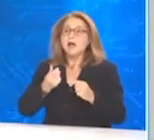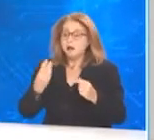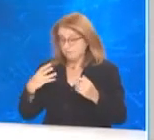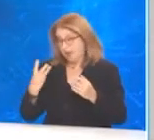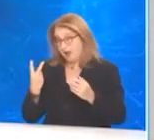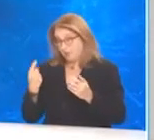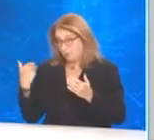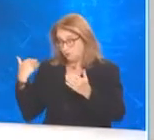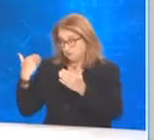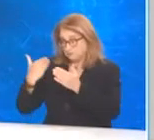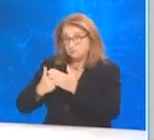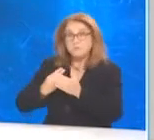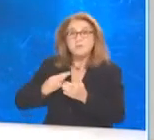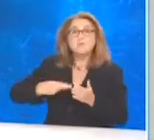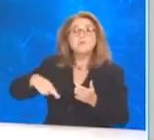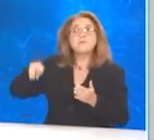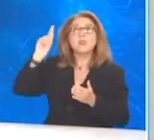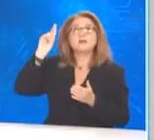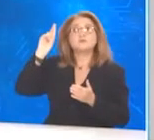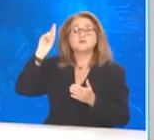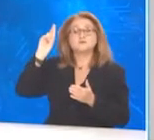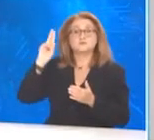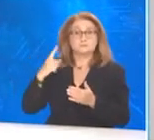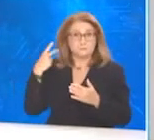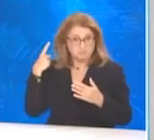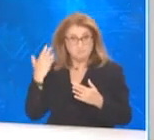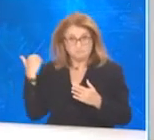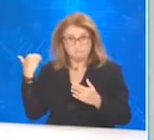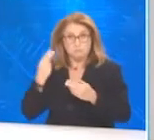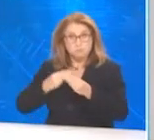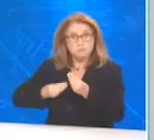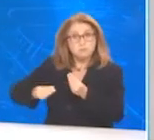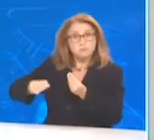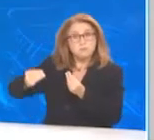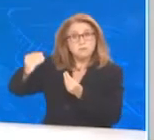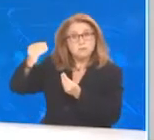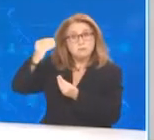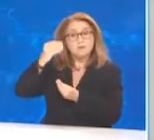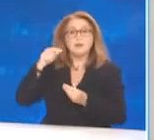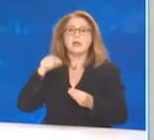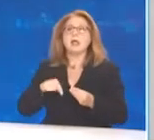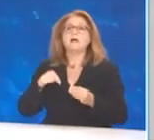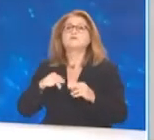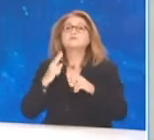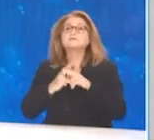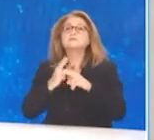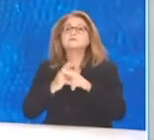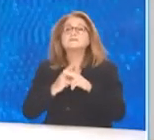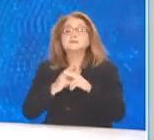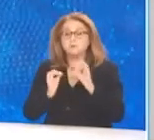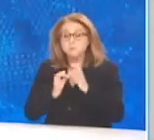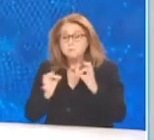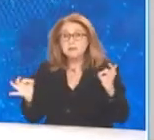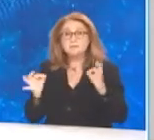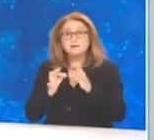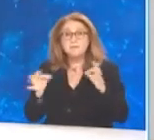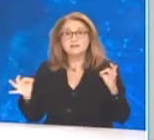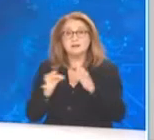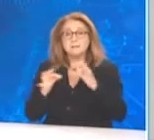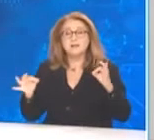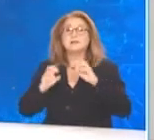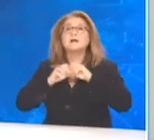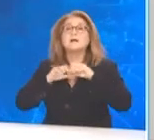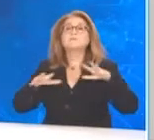διπλασιάστηκε σε σχέση με την προηγούμενη εβδομάδα. Γεγονός που δείχνει πόσο σημαντική είναι η τήρηση των μέτρων προκειμένου να περιοριστεί η διασπορά του